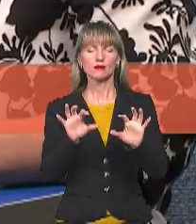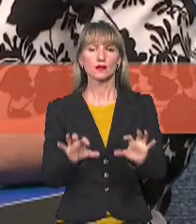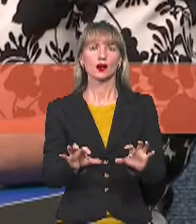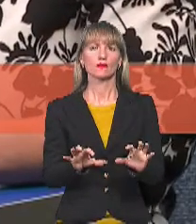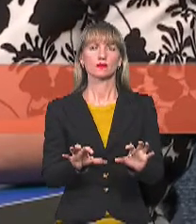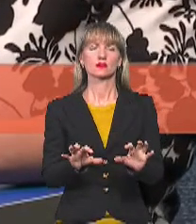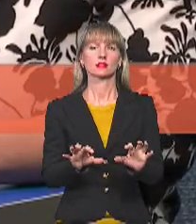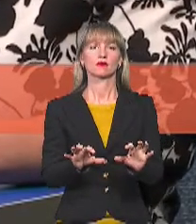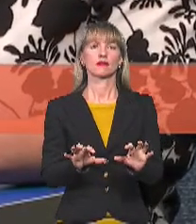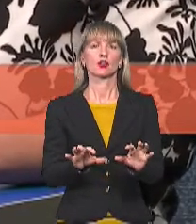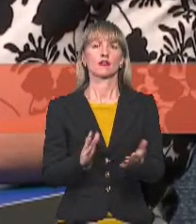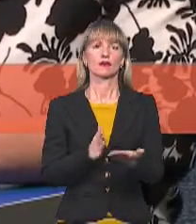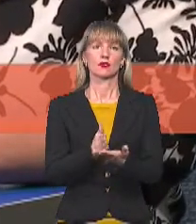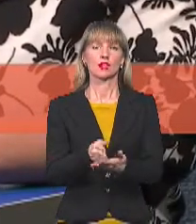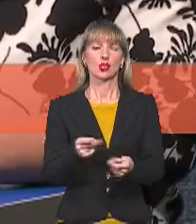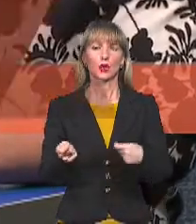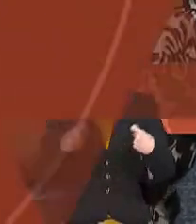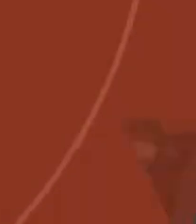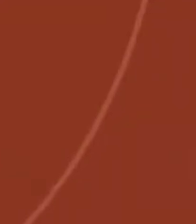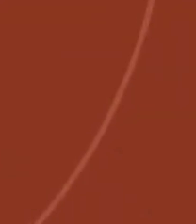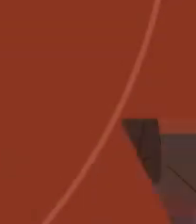законодавства в сфері торгівлі, є